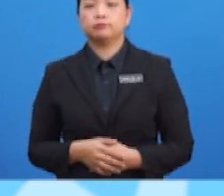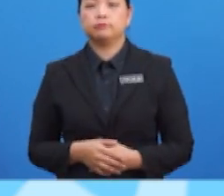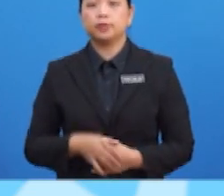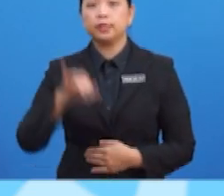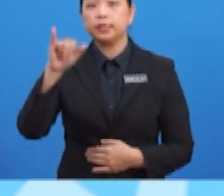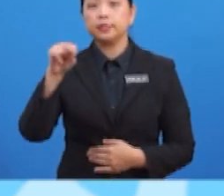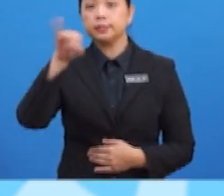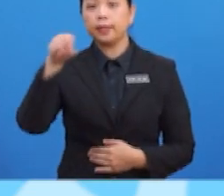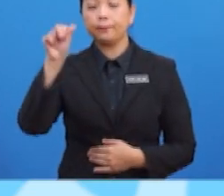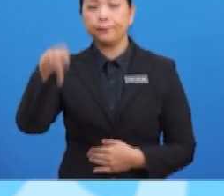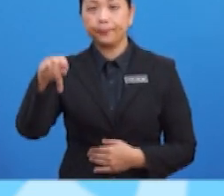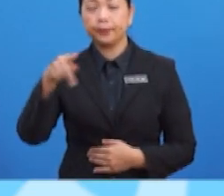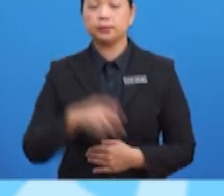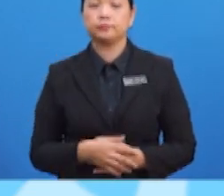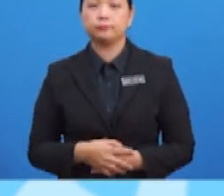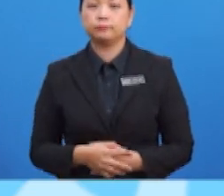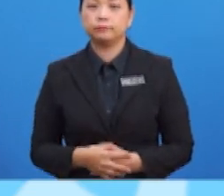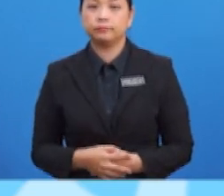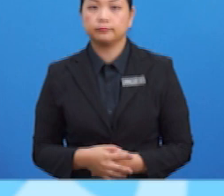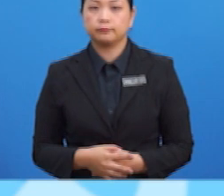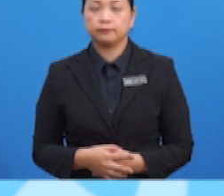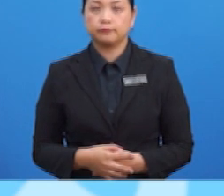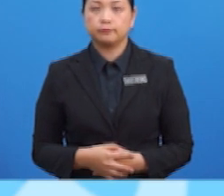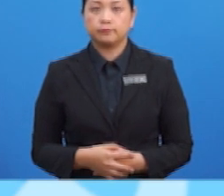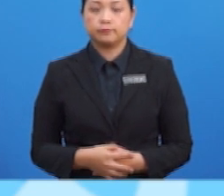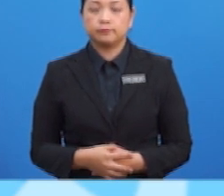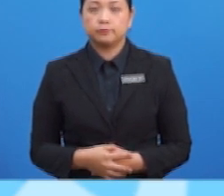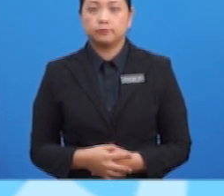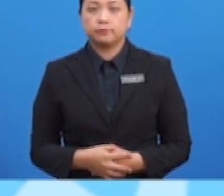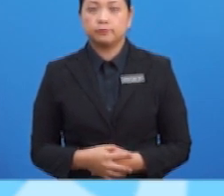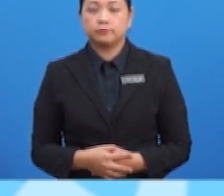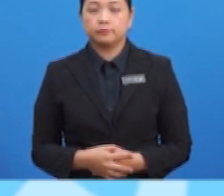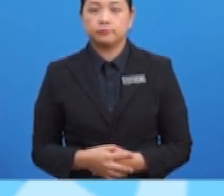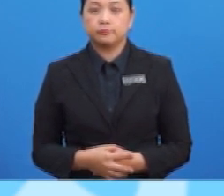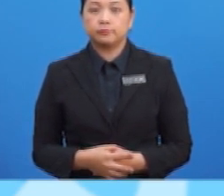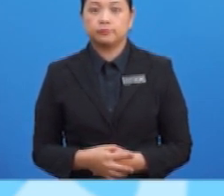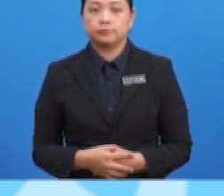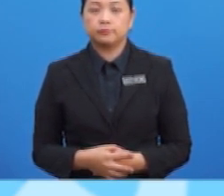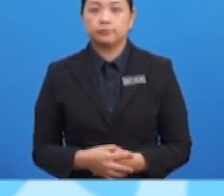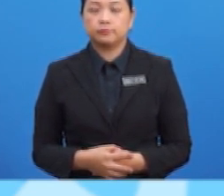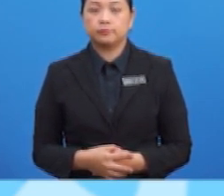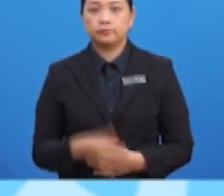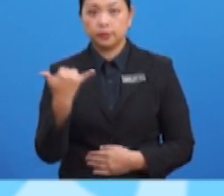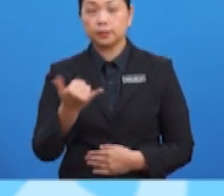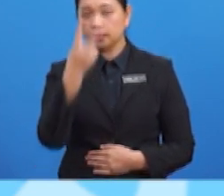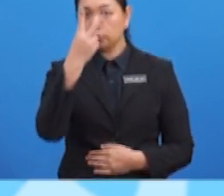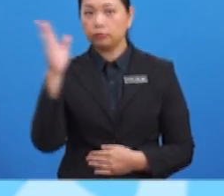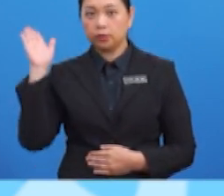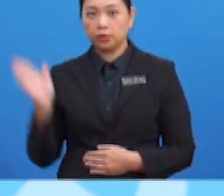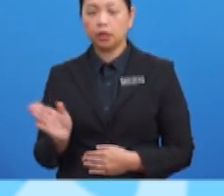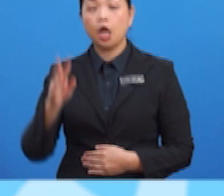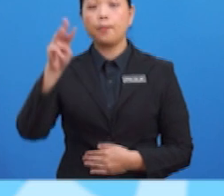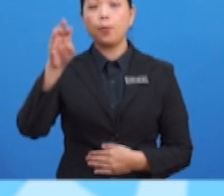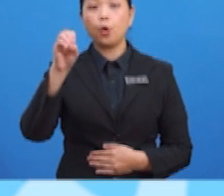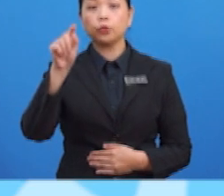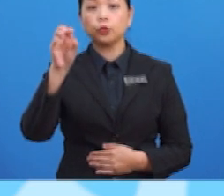injap kawalan arah dan sistem hidrolik. Komponen pertama ialah motor elektrik.